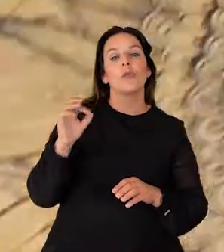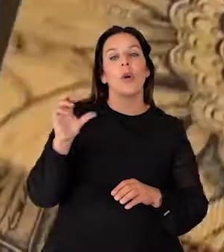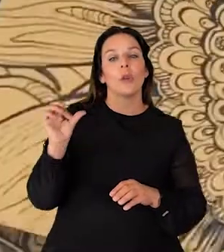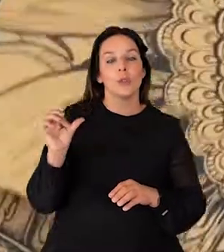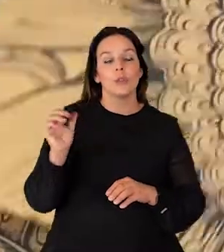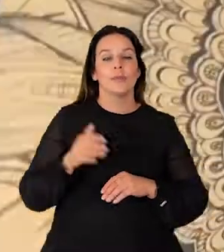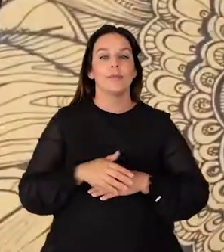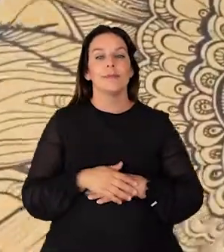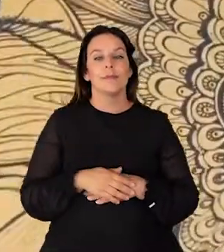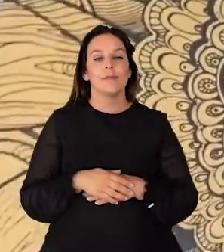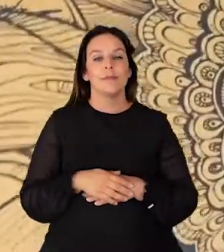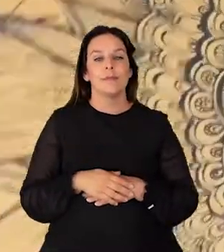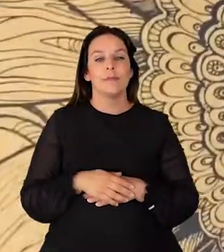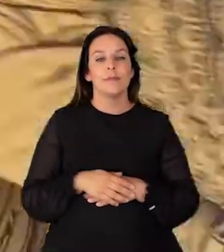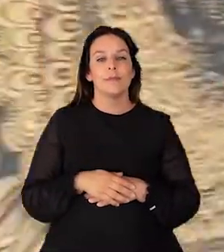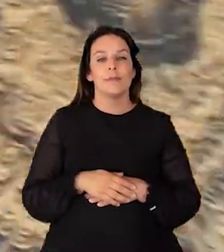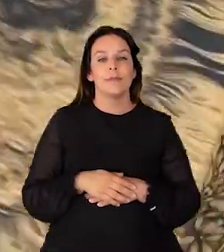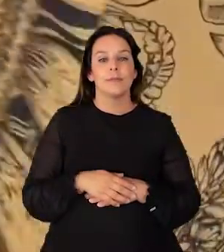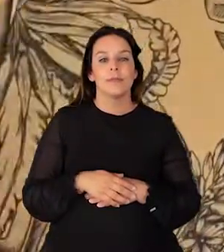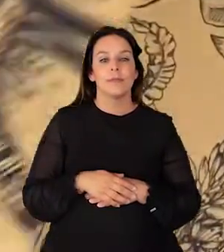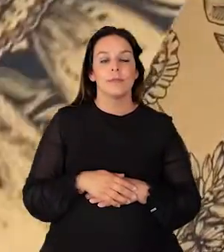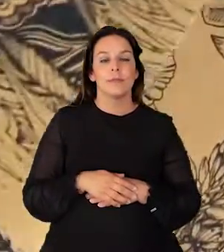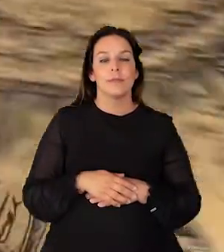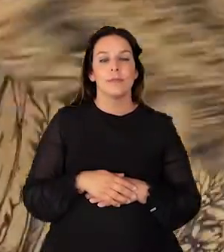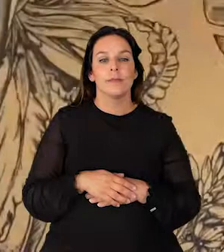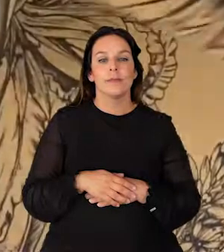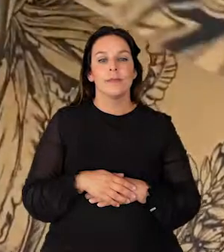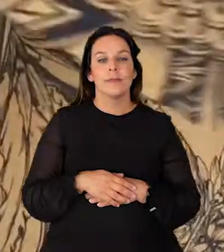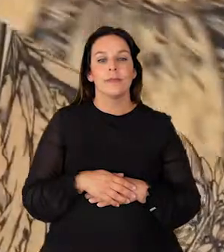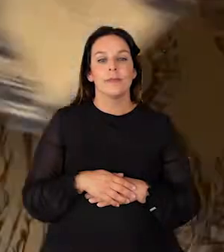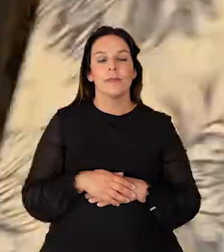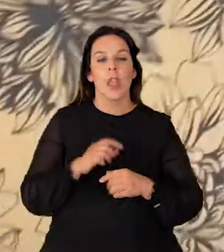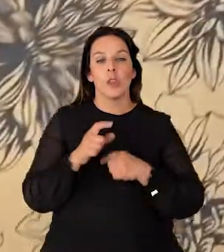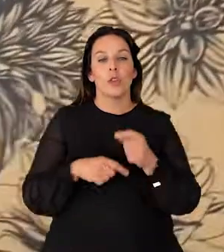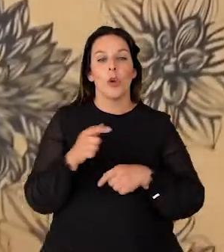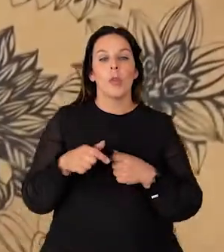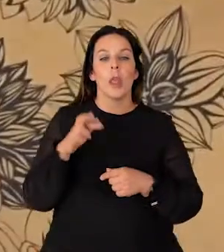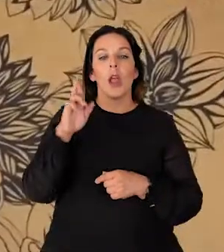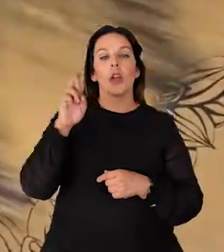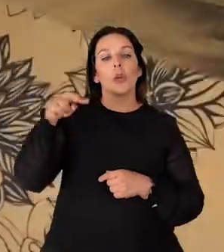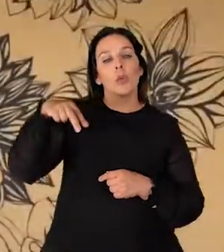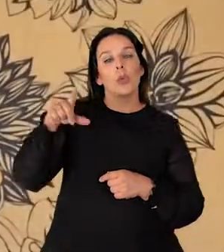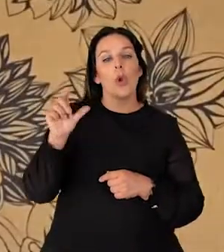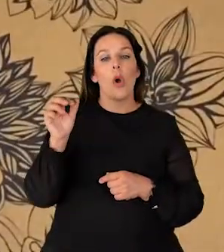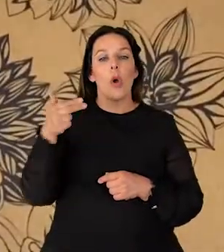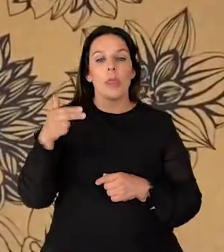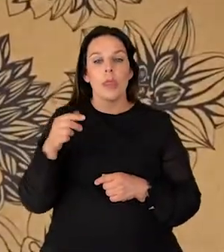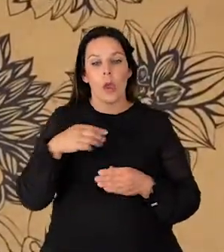Tak, wyrywam sobie karton i za chwileczkę zrobię z niego rulon. Zszyję